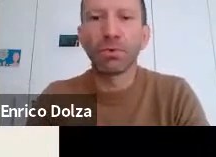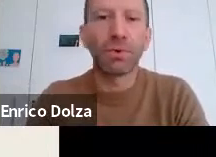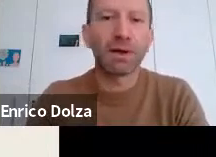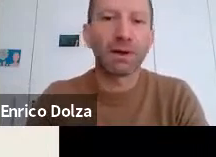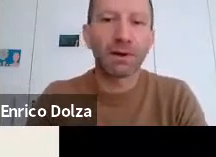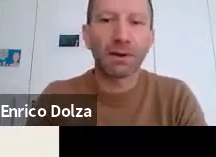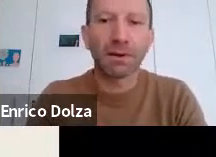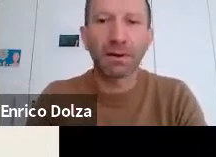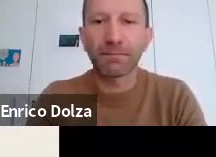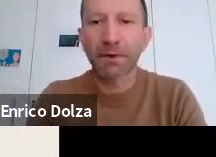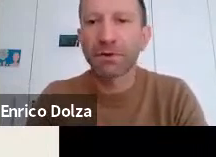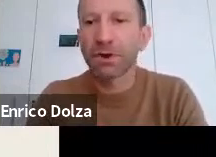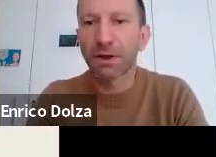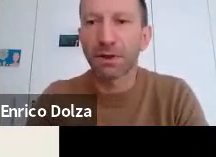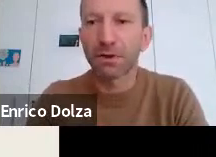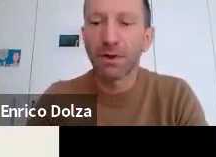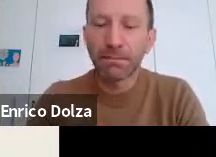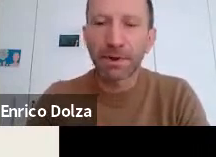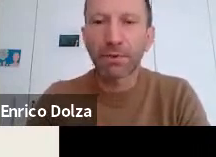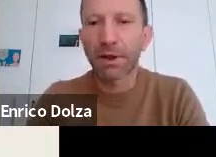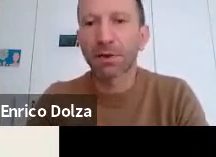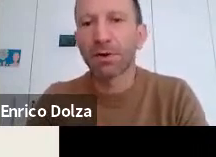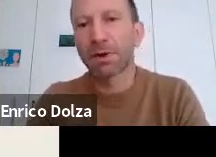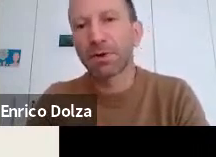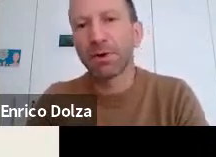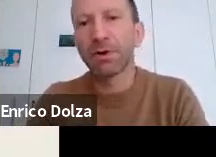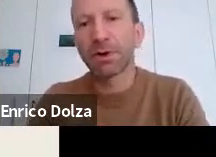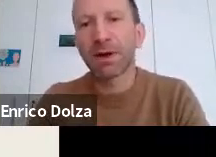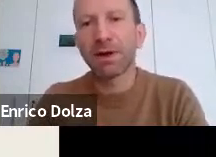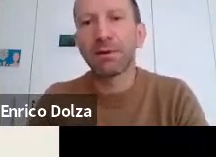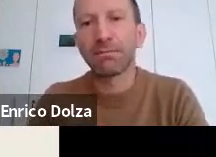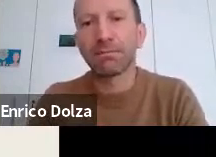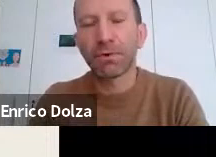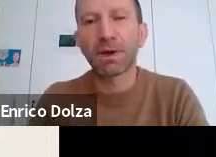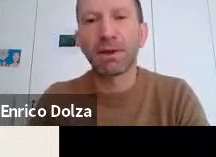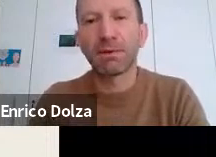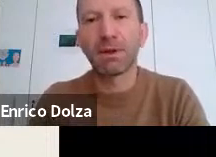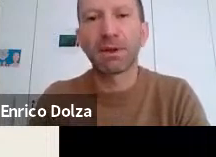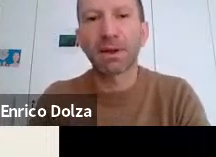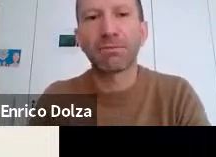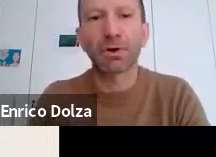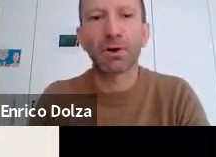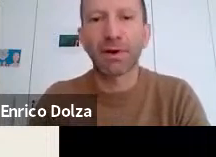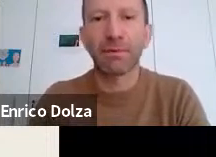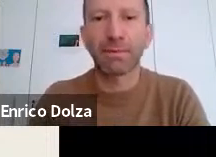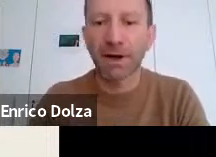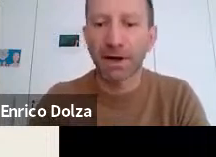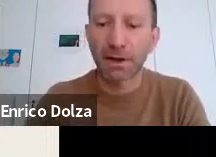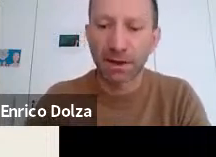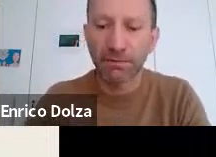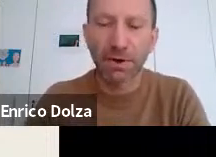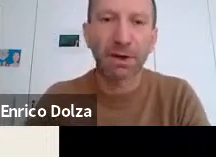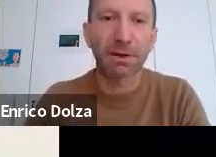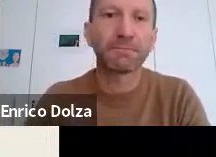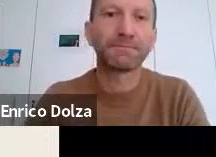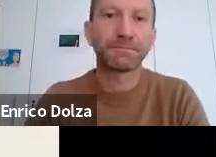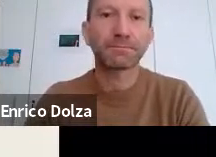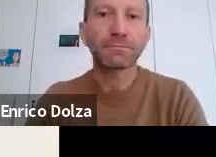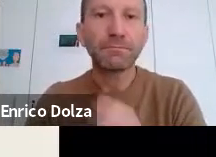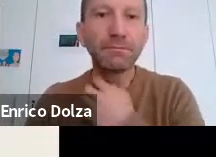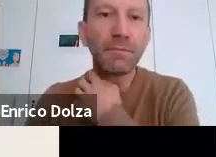un qualunque cittadino. Per questo sottolineo che più che di design for all dovremmo parlare di design for